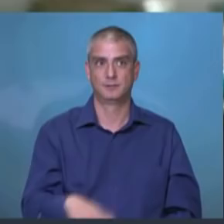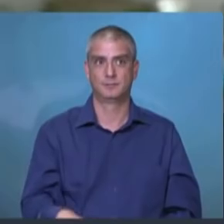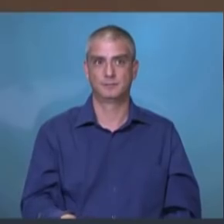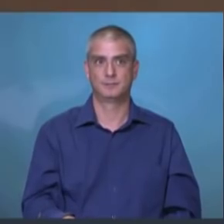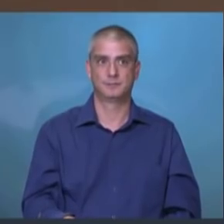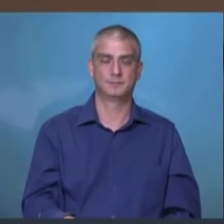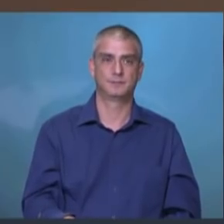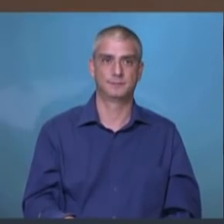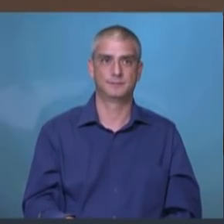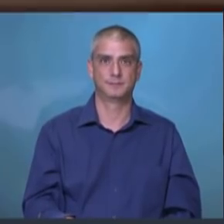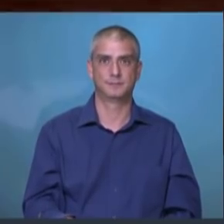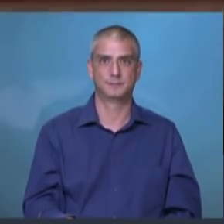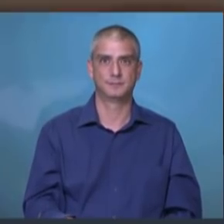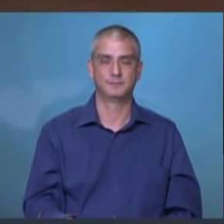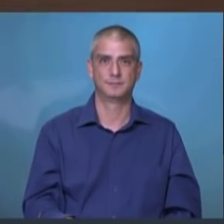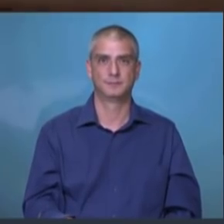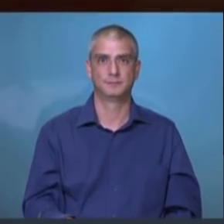להסתלק משם.